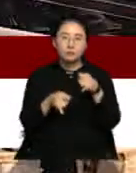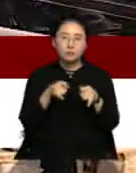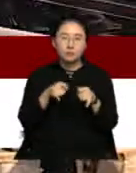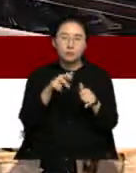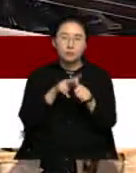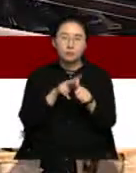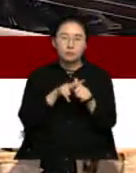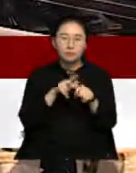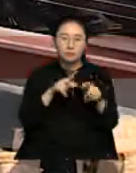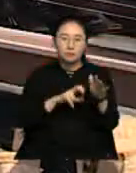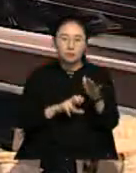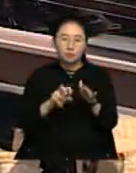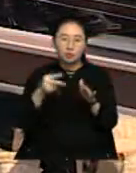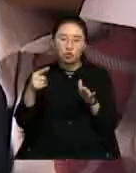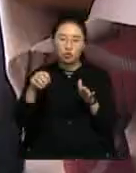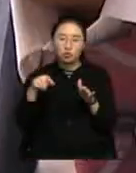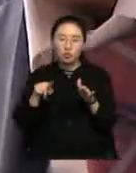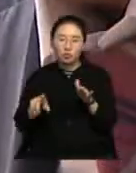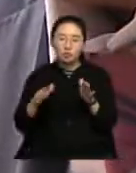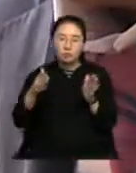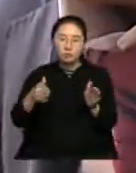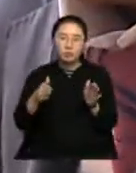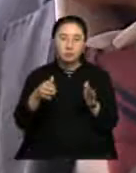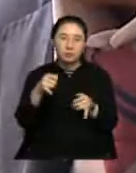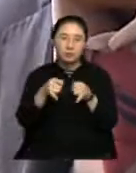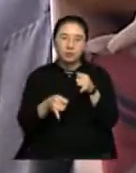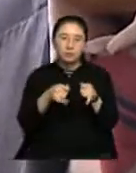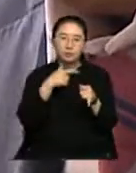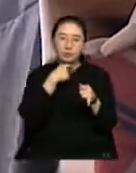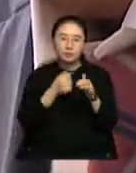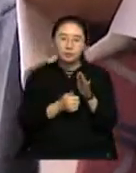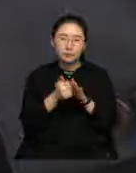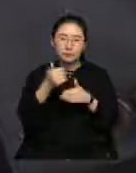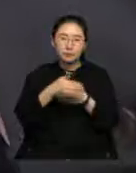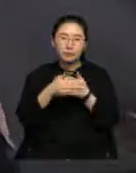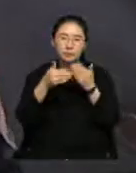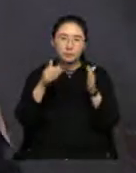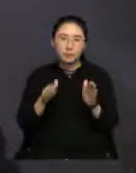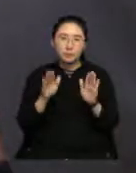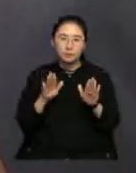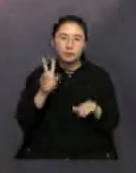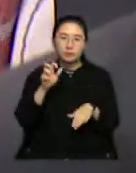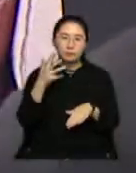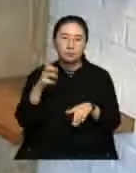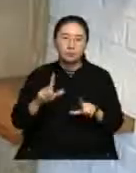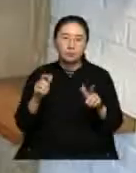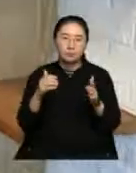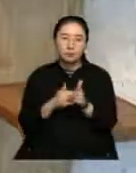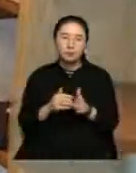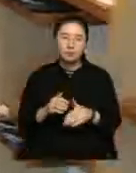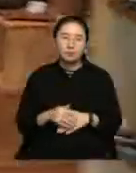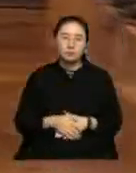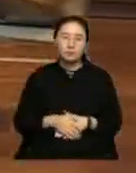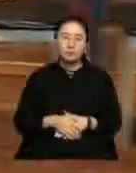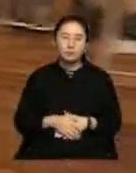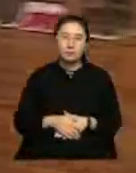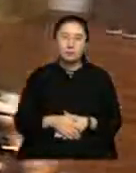슈슈마켓은 성수역과 뚝섬역 사이에 있는 성수 수제화 희망 플랫폼에서 이달 28일까지 계속됩니다.